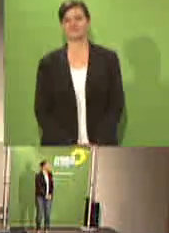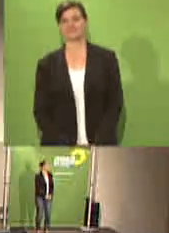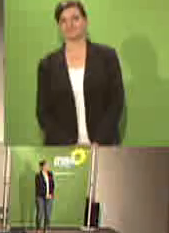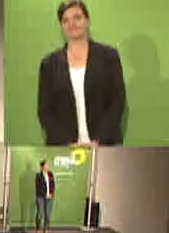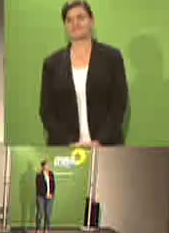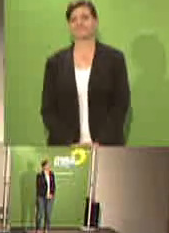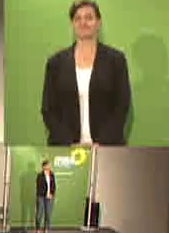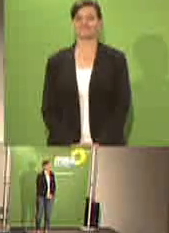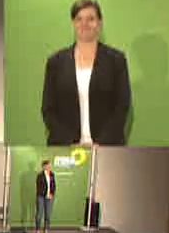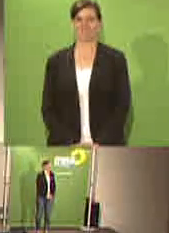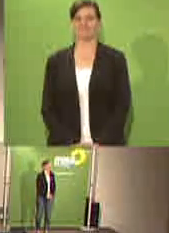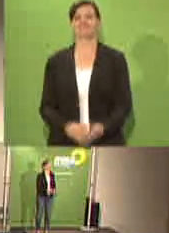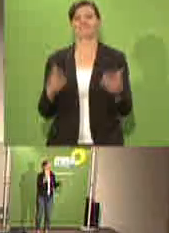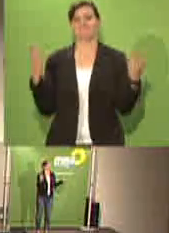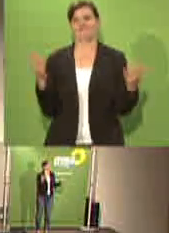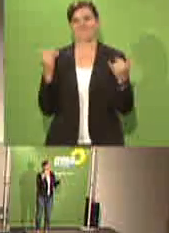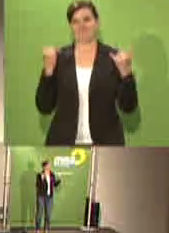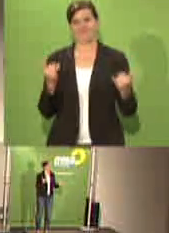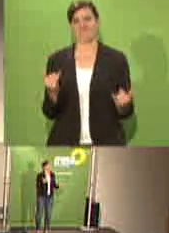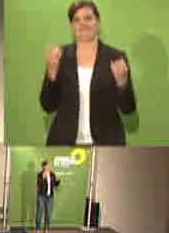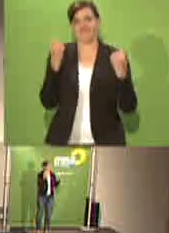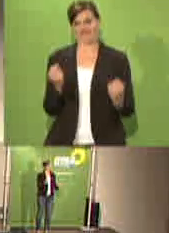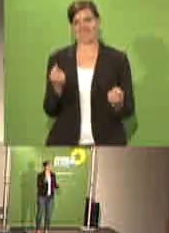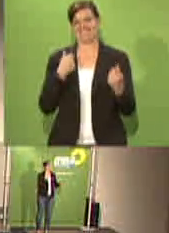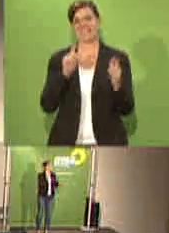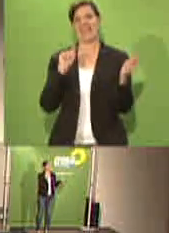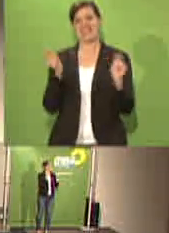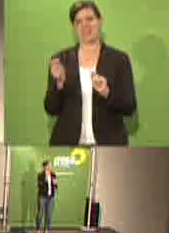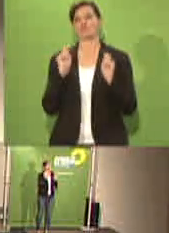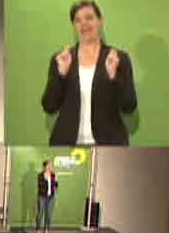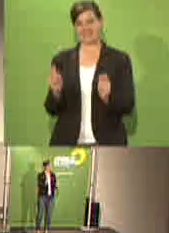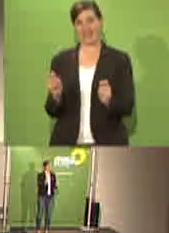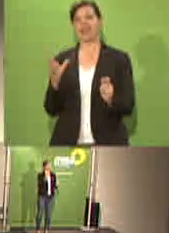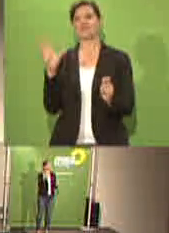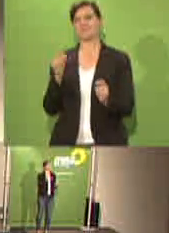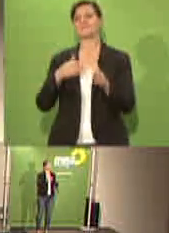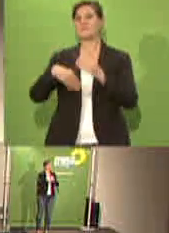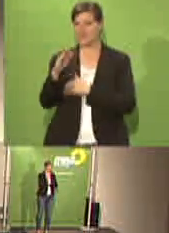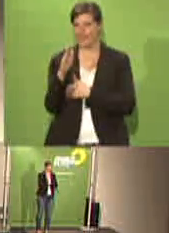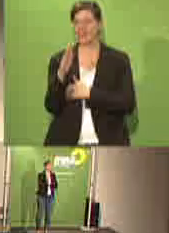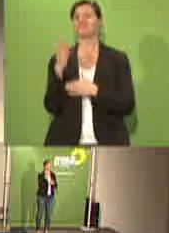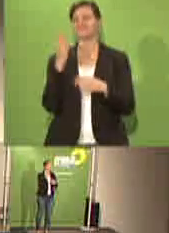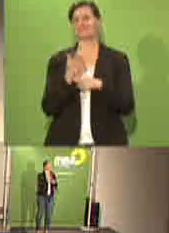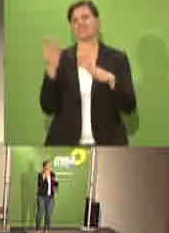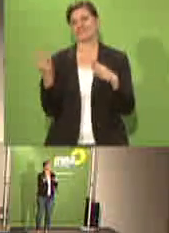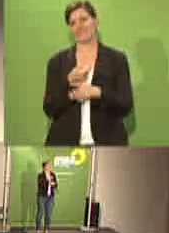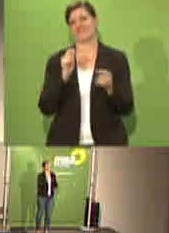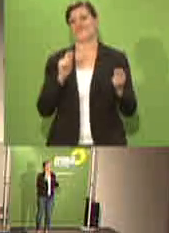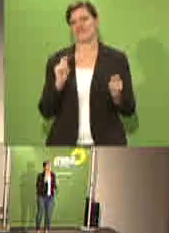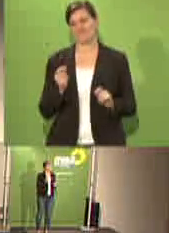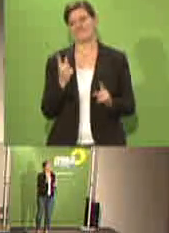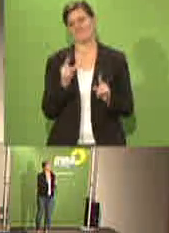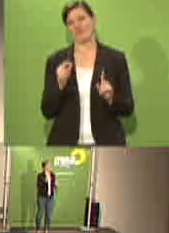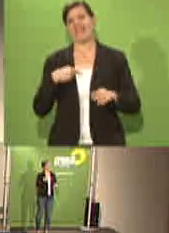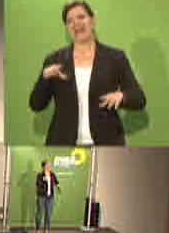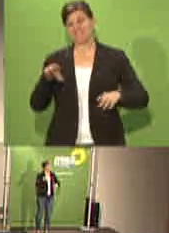Dann stelle ich fest, dass der Änderungsantrag die erforderliche Mehrheit erreicht hat und insofern angenommen ist und die